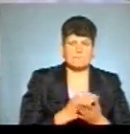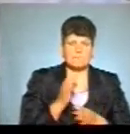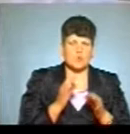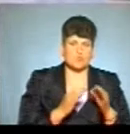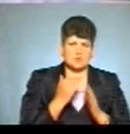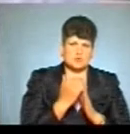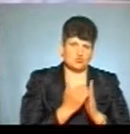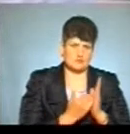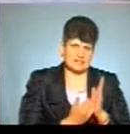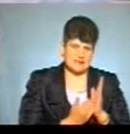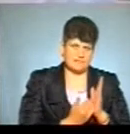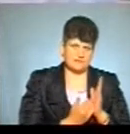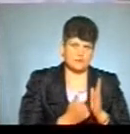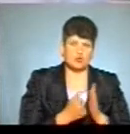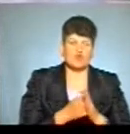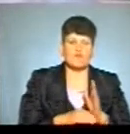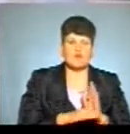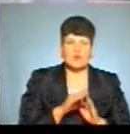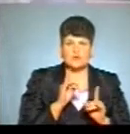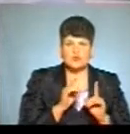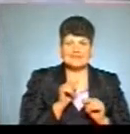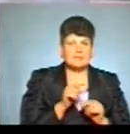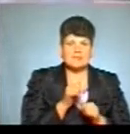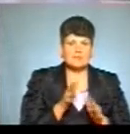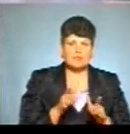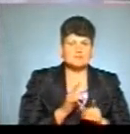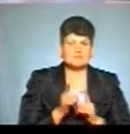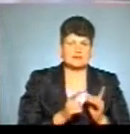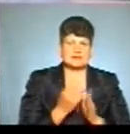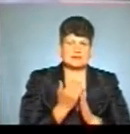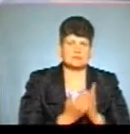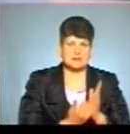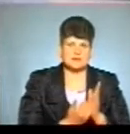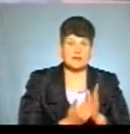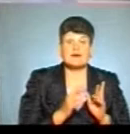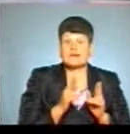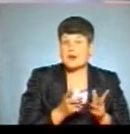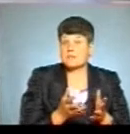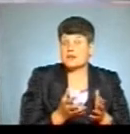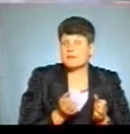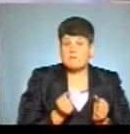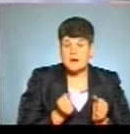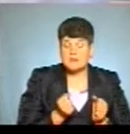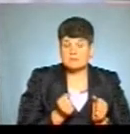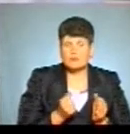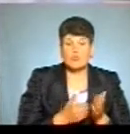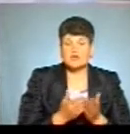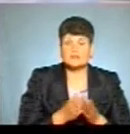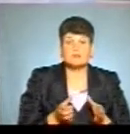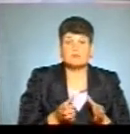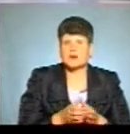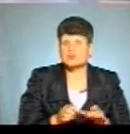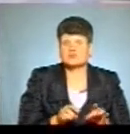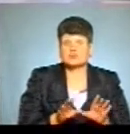систему до Верховної Ради, то там ми не можемо змінити партійний список. Тобто, як прийме, наприклад, політична сила рішення і як